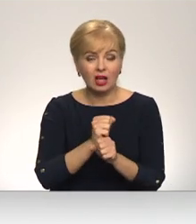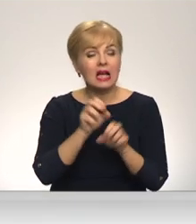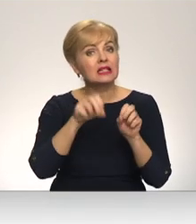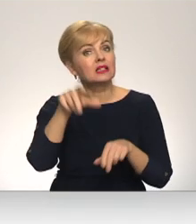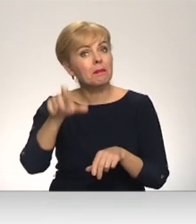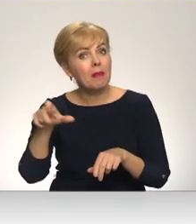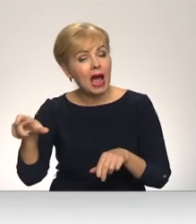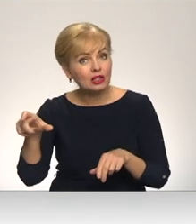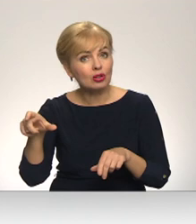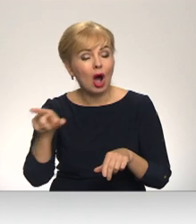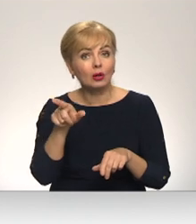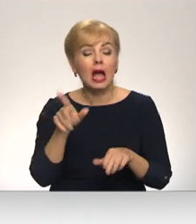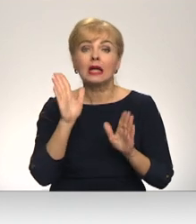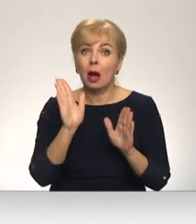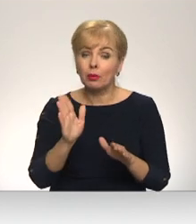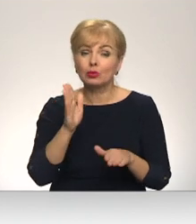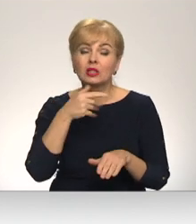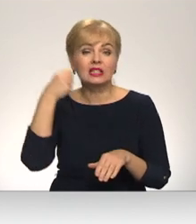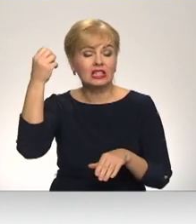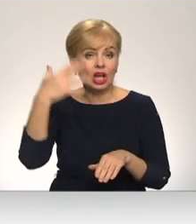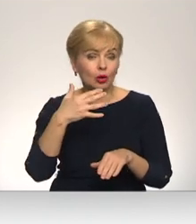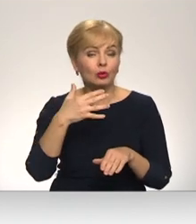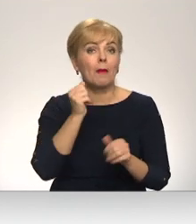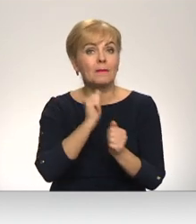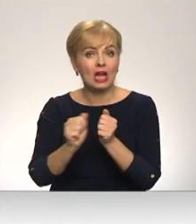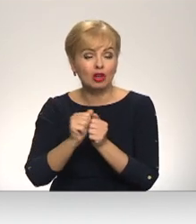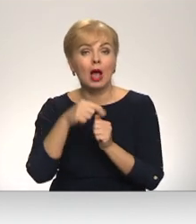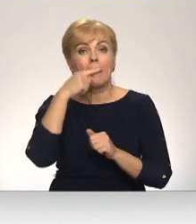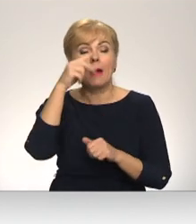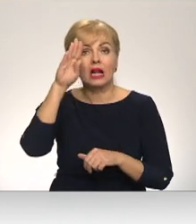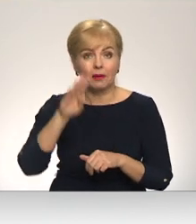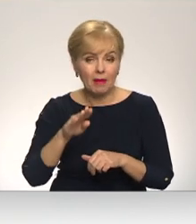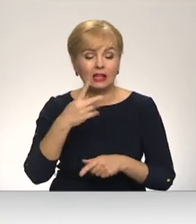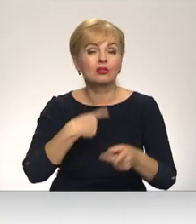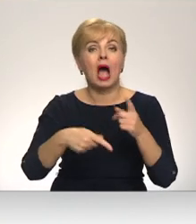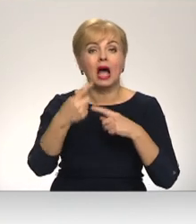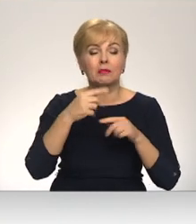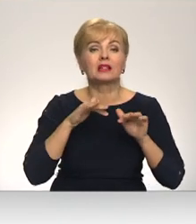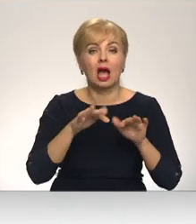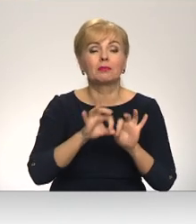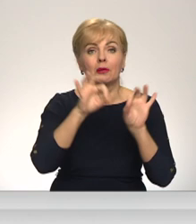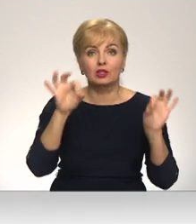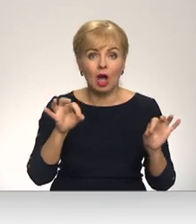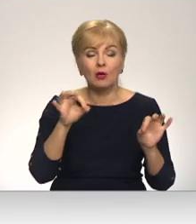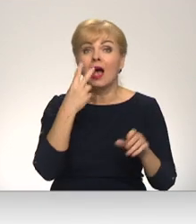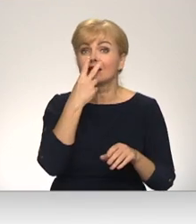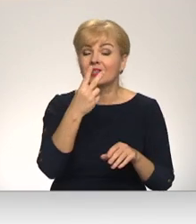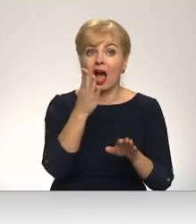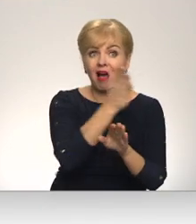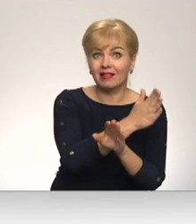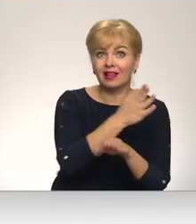speciālisti, līdz ar intensīvāku saules siltumu jau marta mēnesī tie savu darbību atsāks. Ja mēs skatāmies 2021. Gadu,